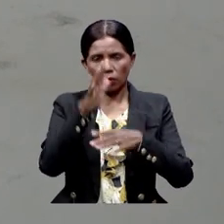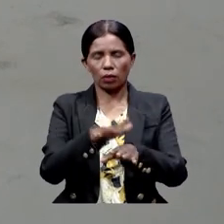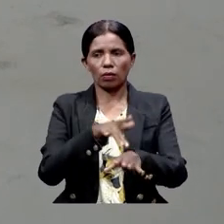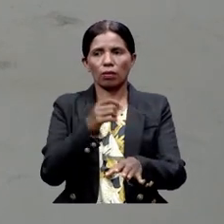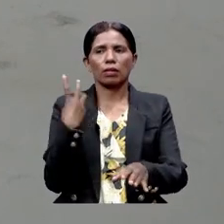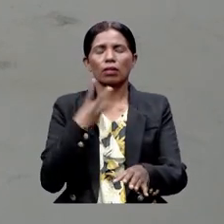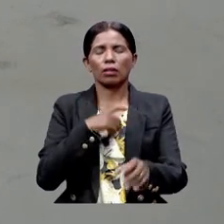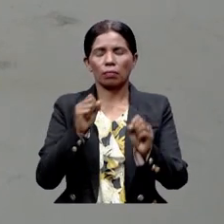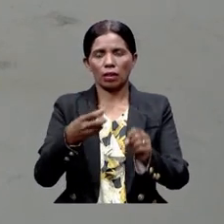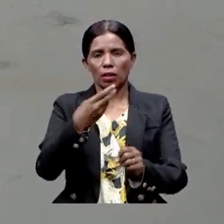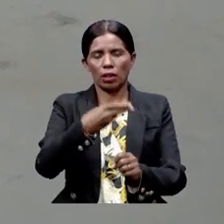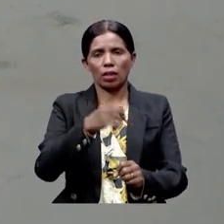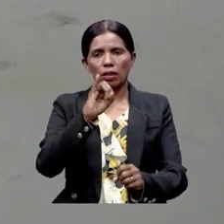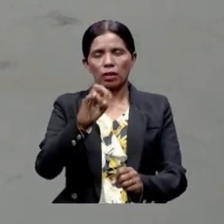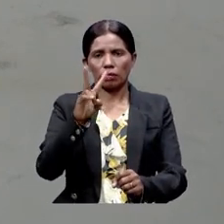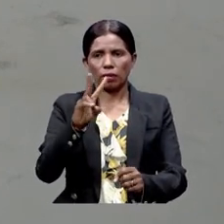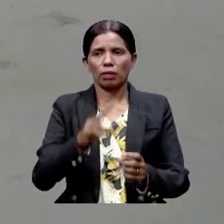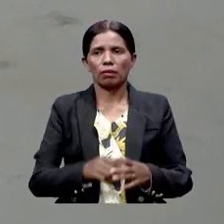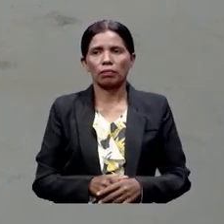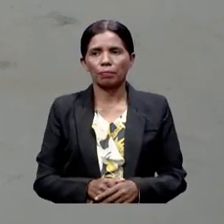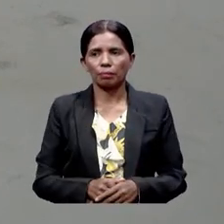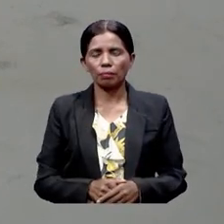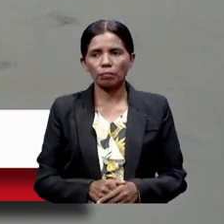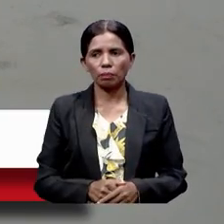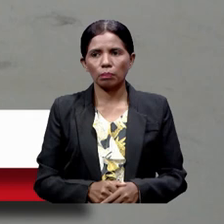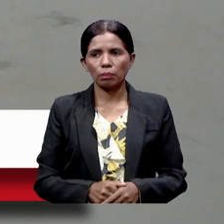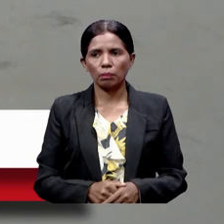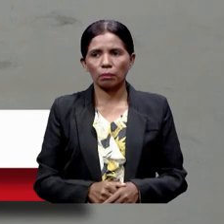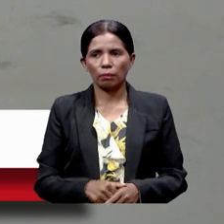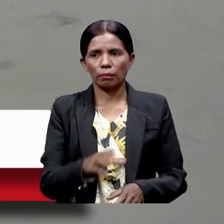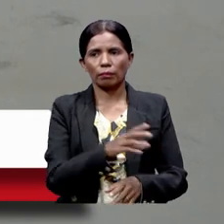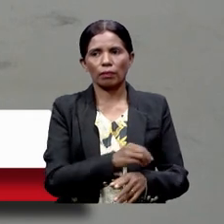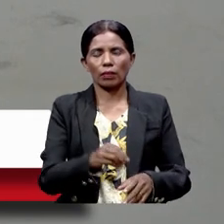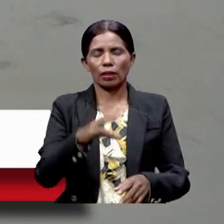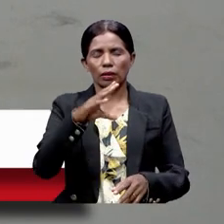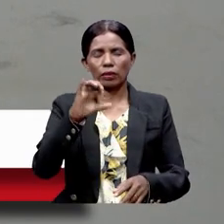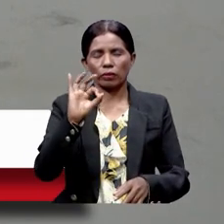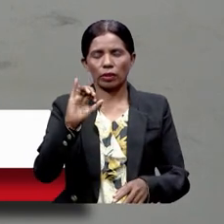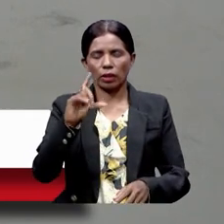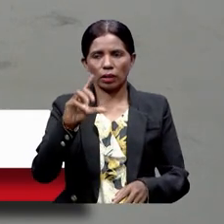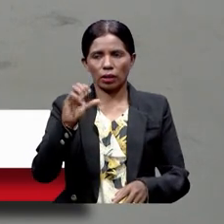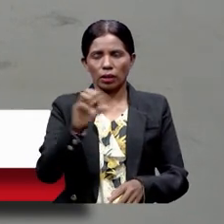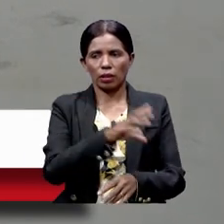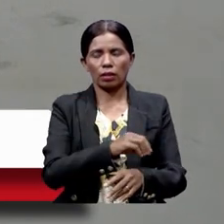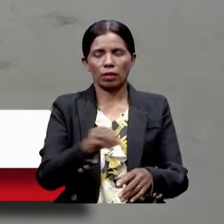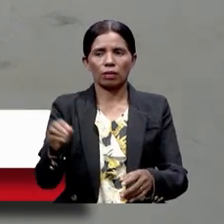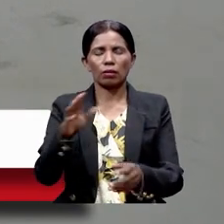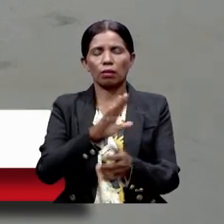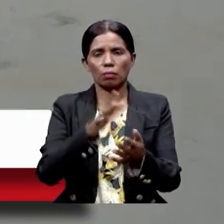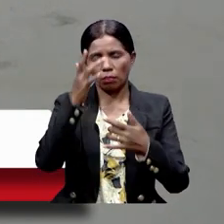ita bole STI. Infek de kansa gonorea, sifilis, hepatitis B, inklui HIV